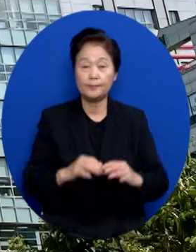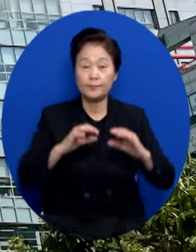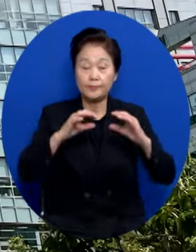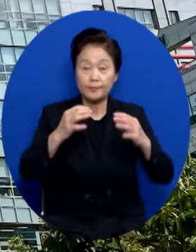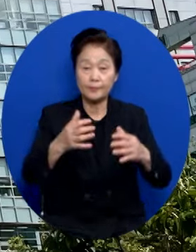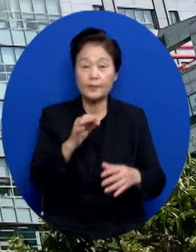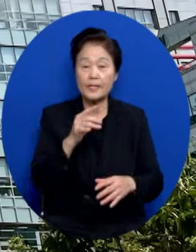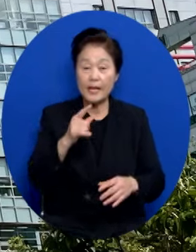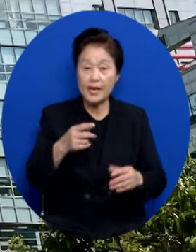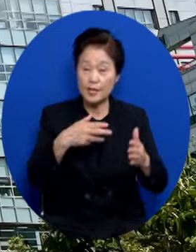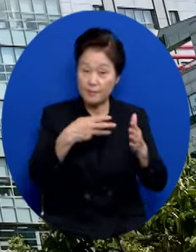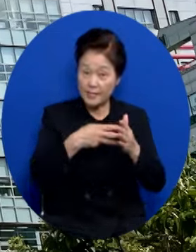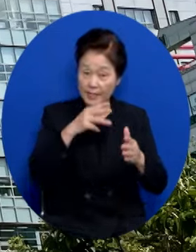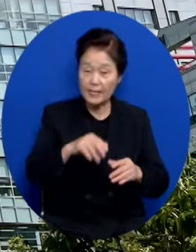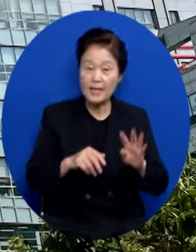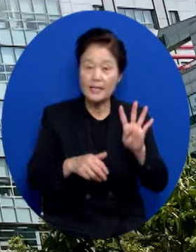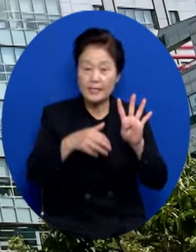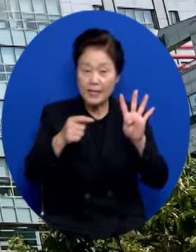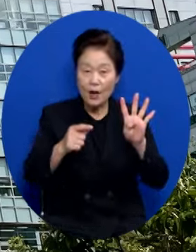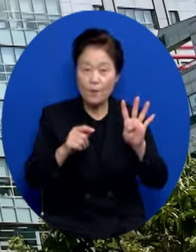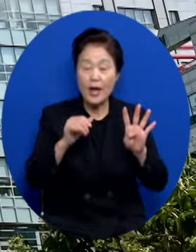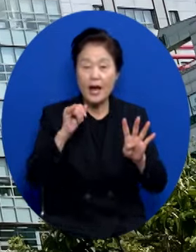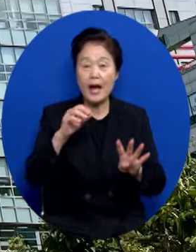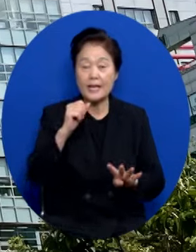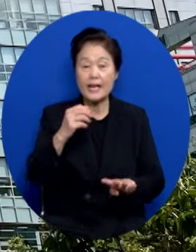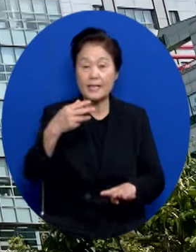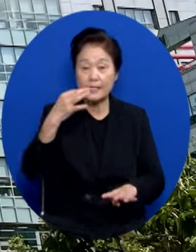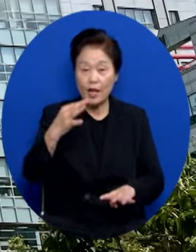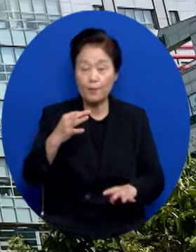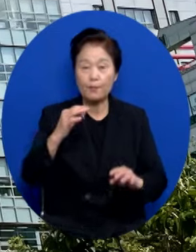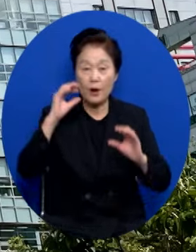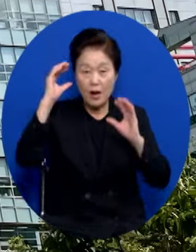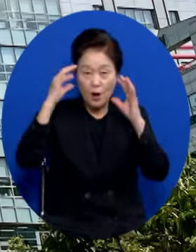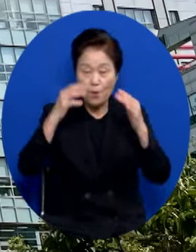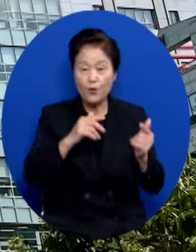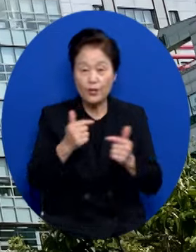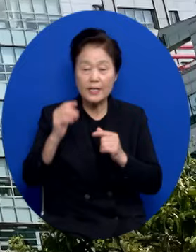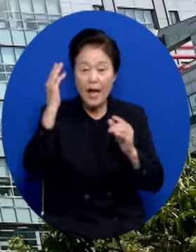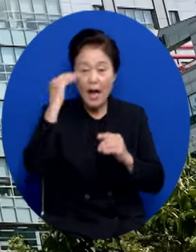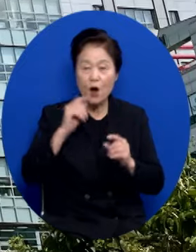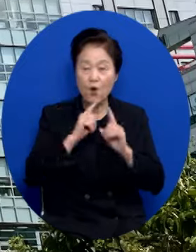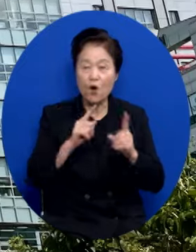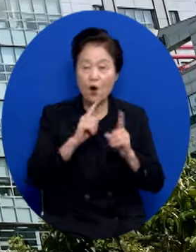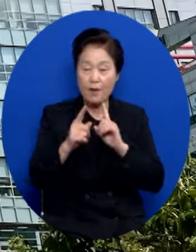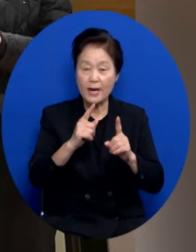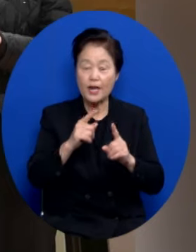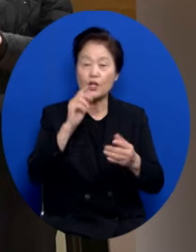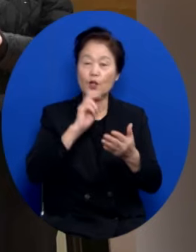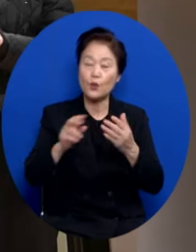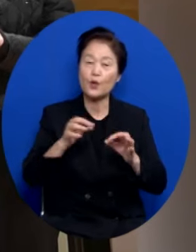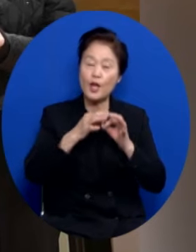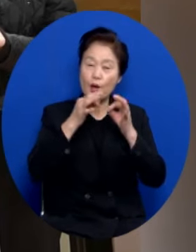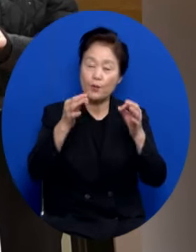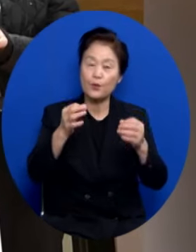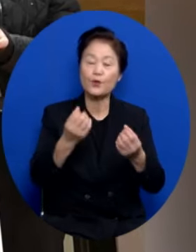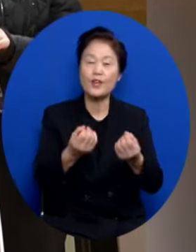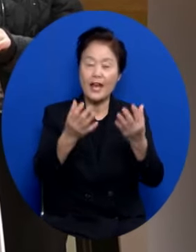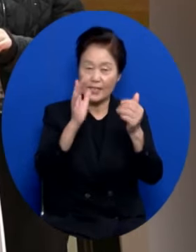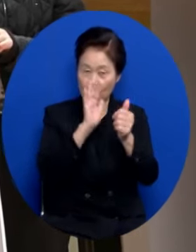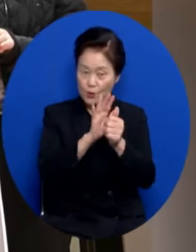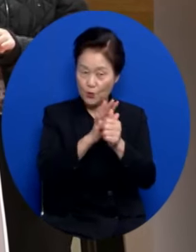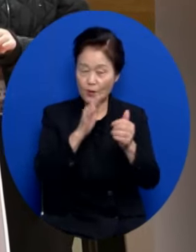글로벌 엘림재단이 제4회 ISF 국제학생회 외국인 유학생 한국어 말하기 노래 부르기 대회를